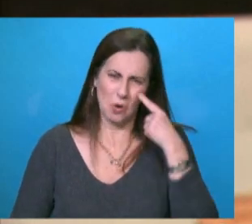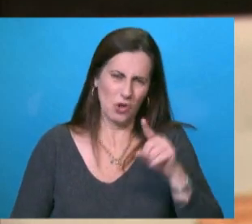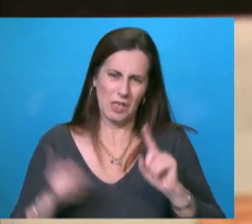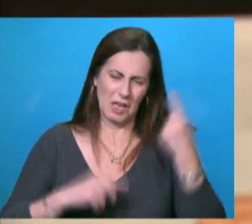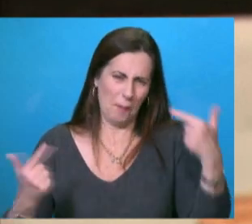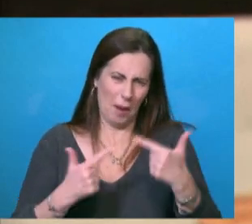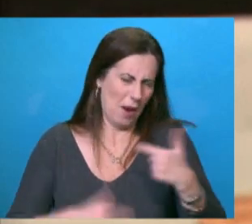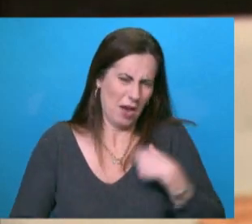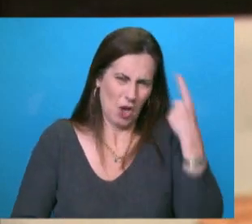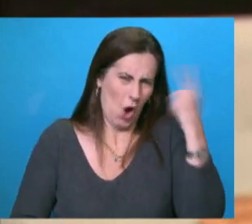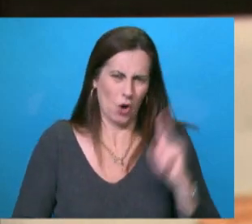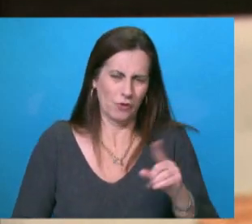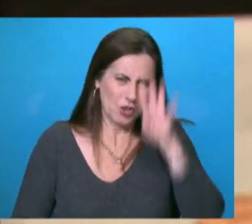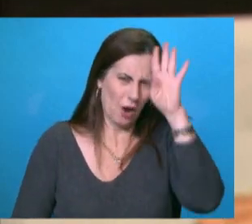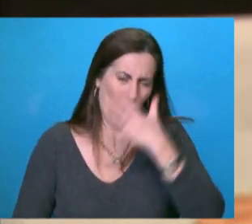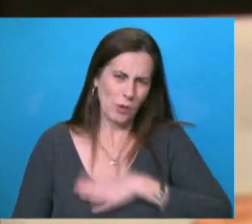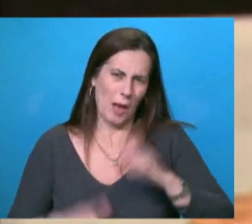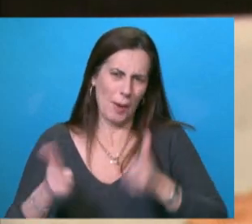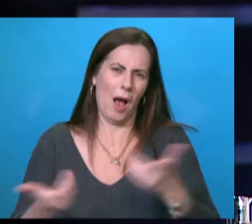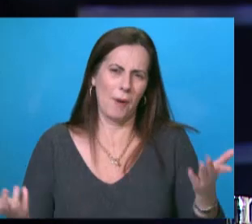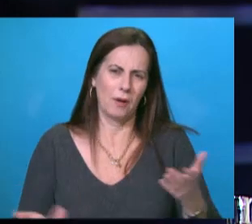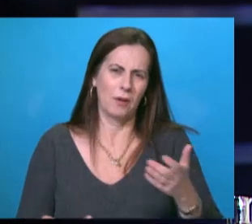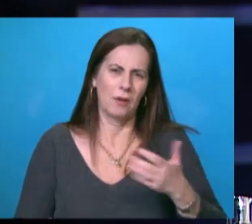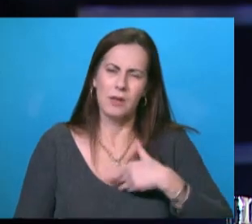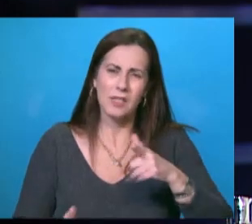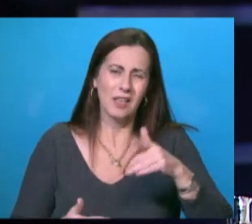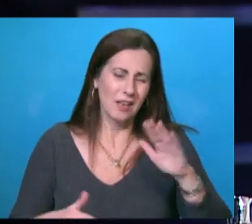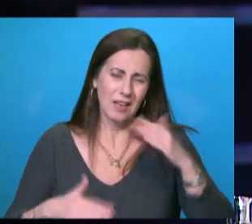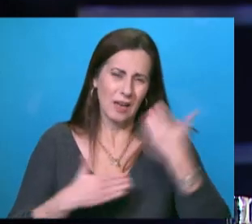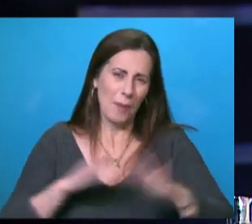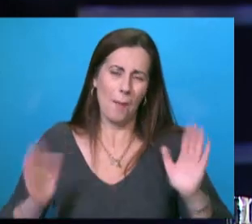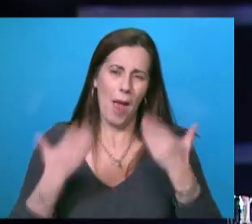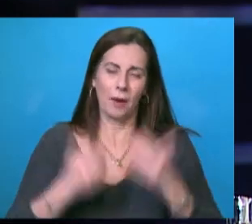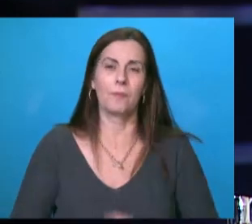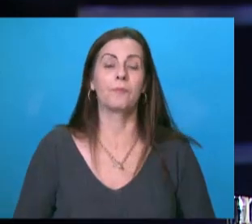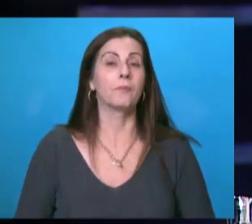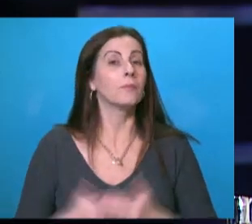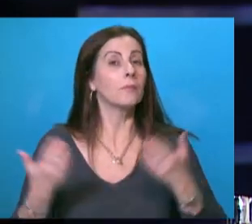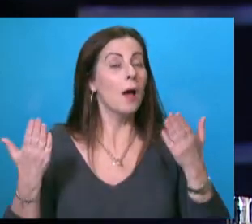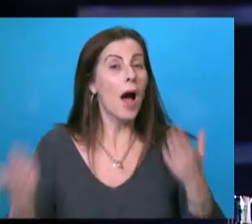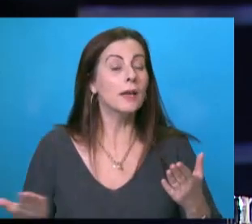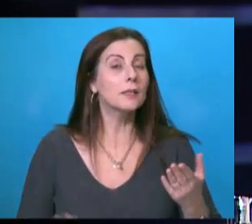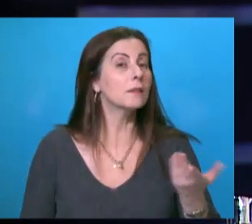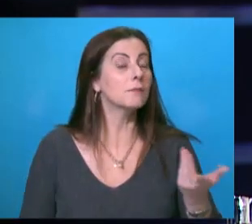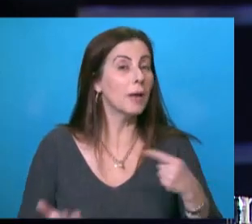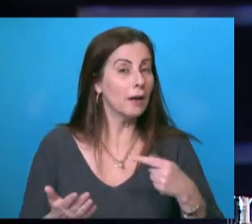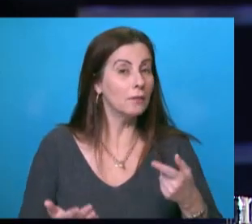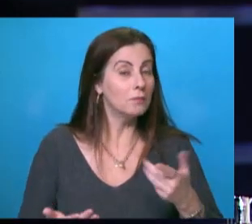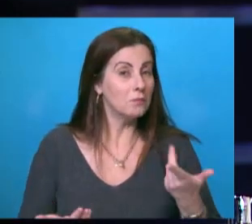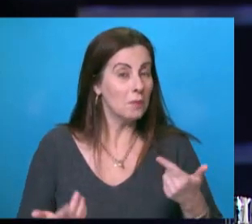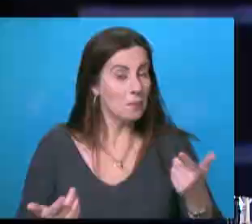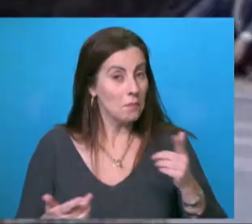think Iran would want that to happen. It would go very quickly. ומה שלום, כוונות השלום או המלחמה של